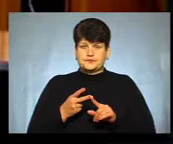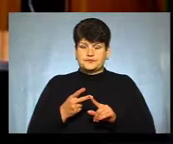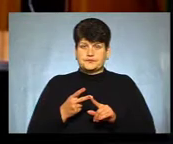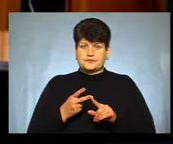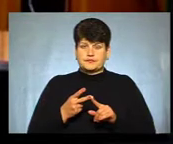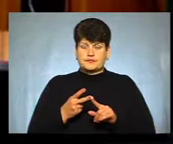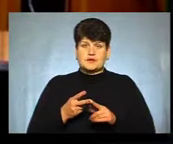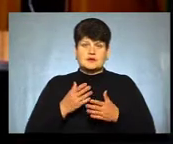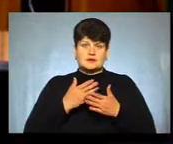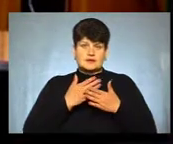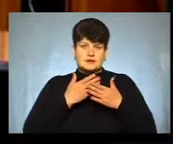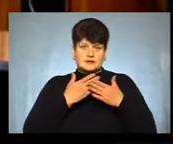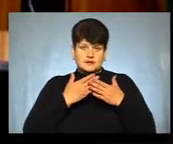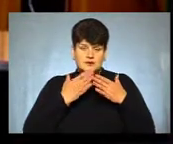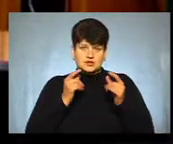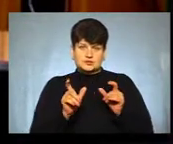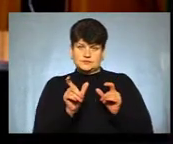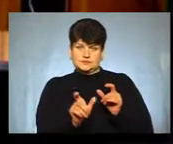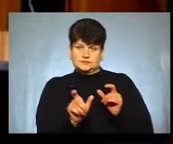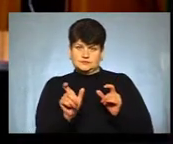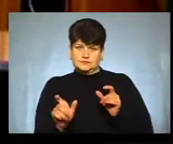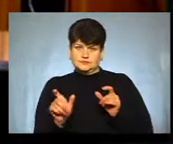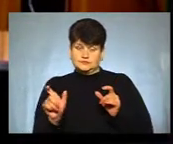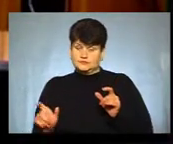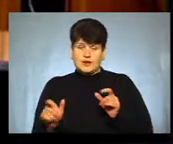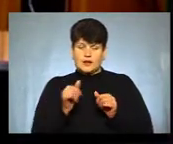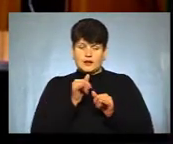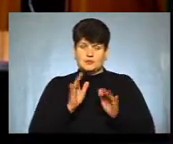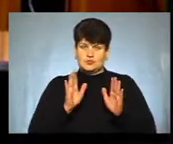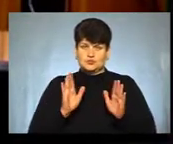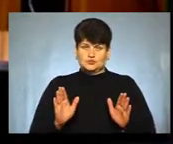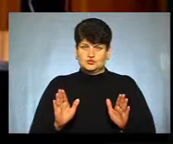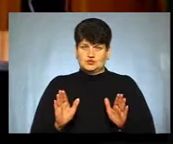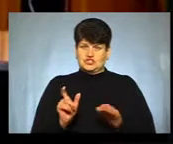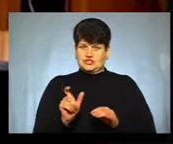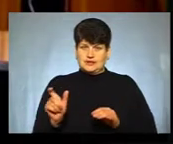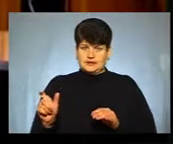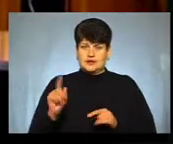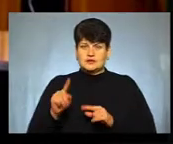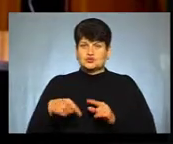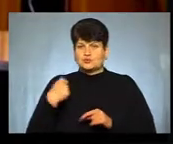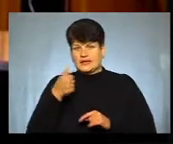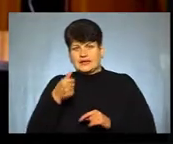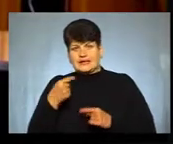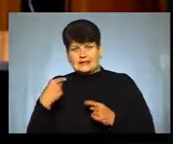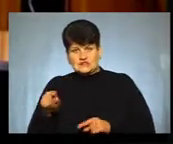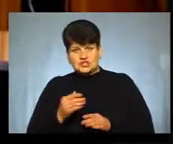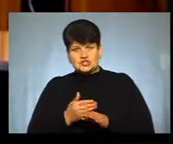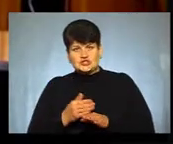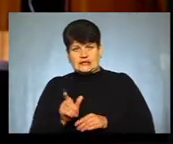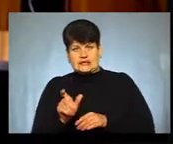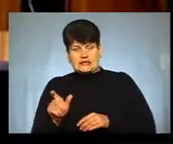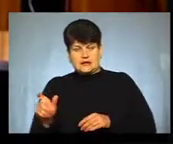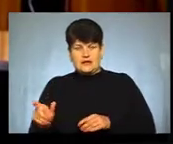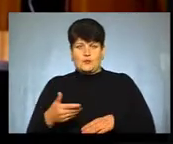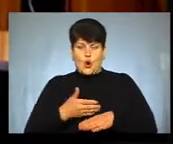відсутність фрагментарності, тобто не може бути один проєкт, частинка проєкту, який подається цього року, а наступного року інша частинка, або розбиття